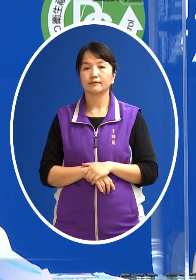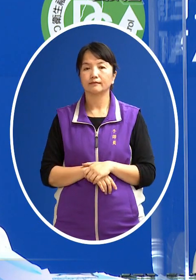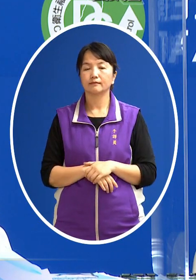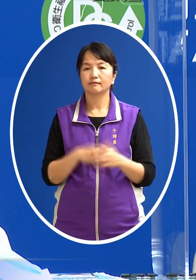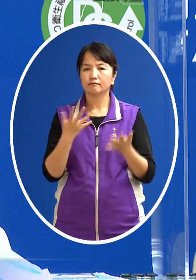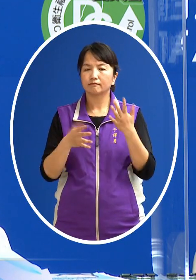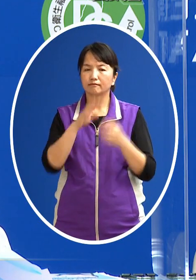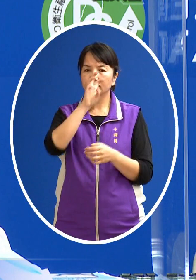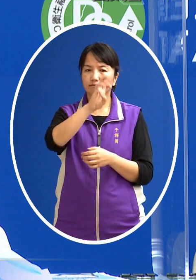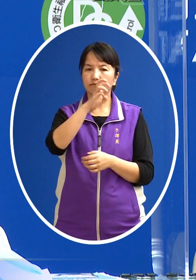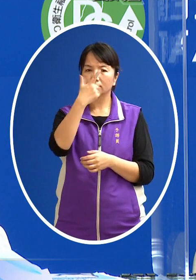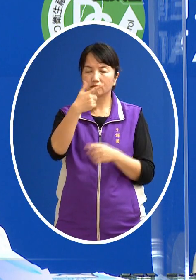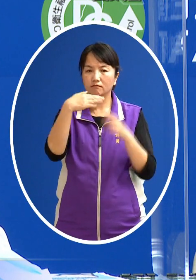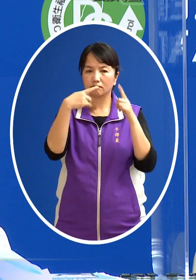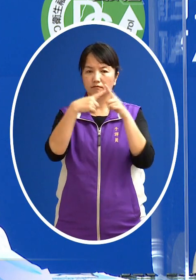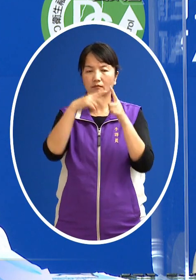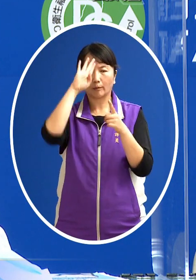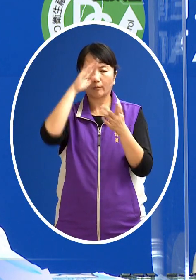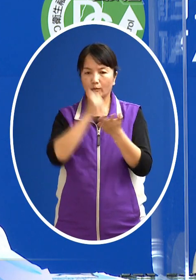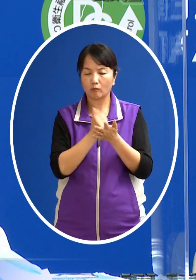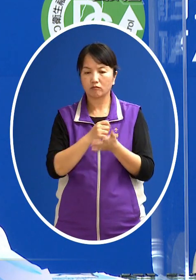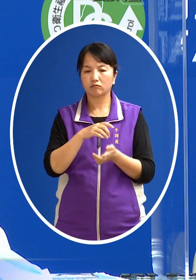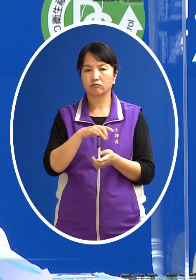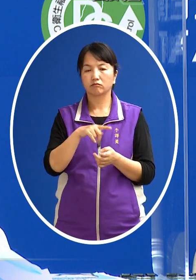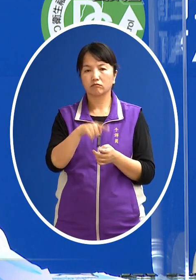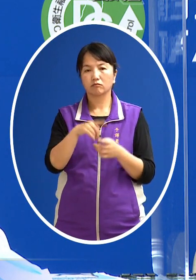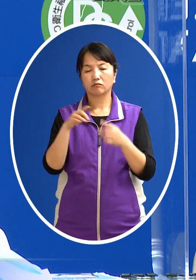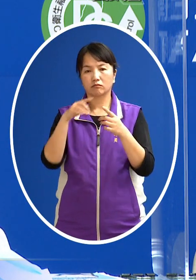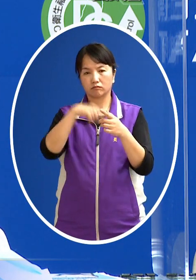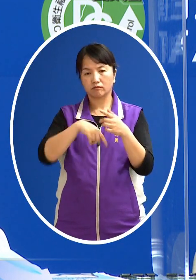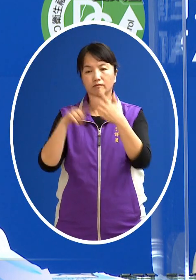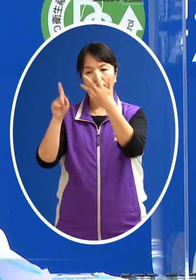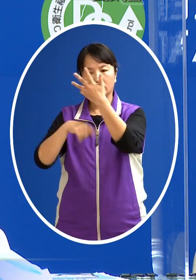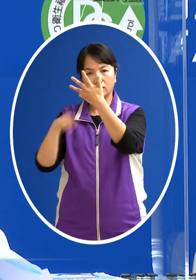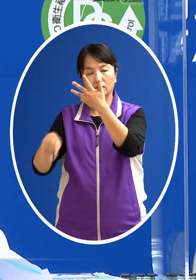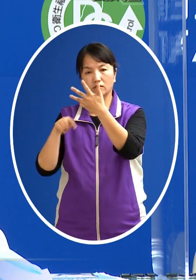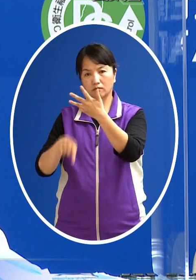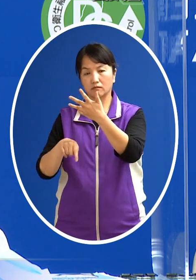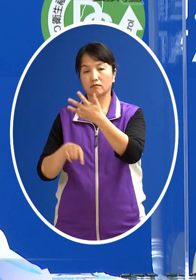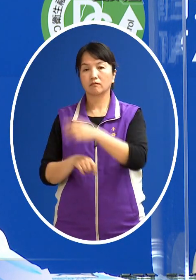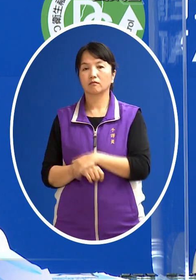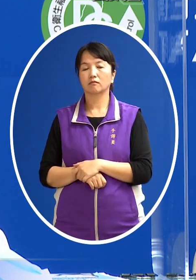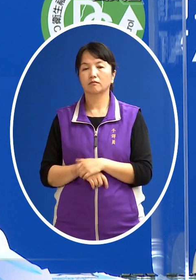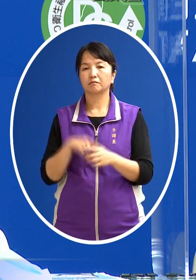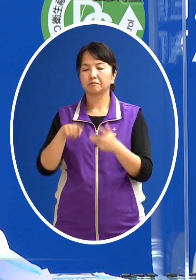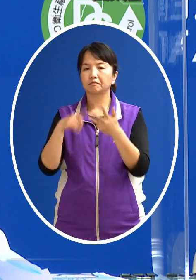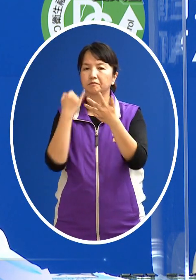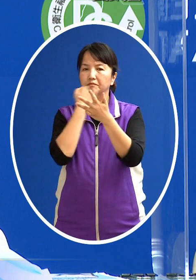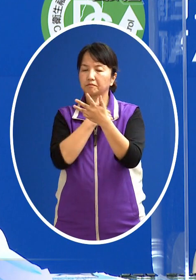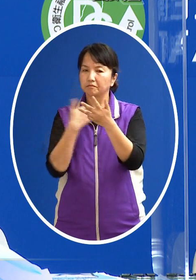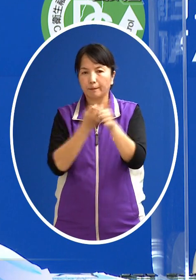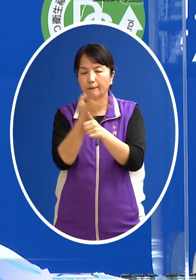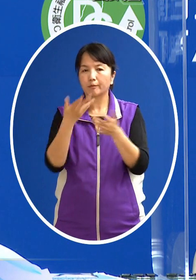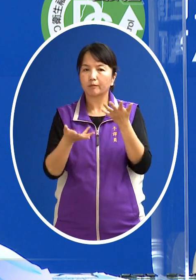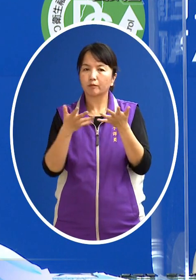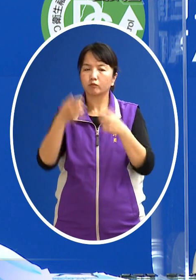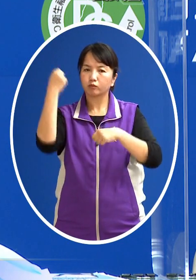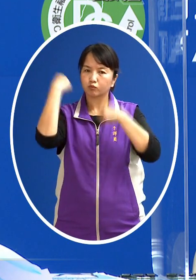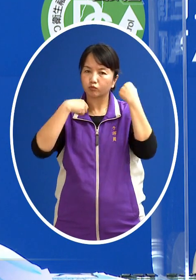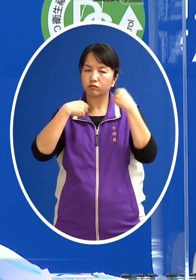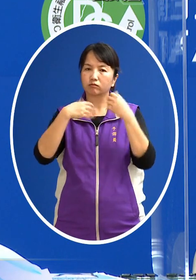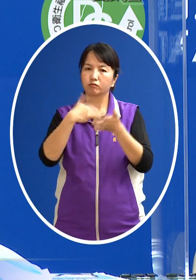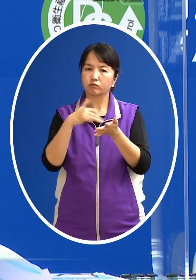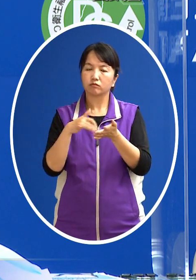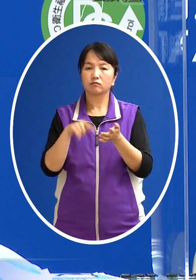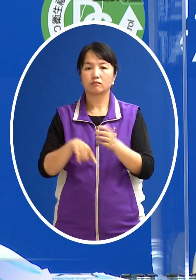有36名的确诊个案，那有八名的极可能的病例，最早发